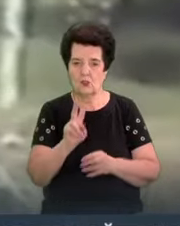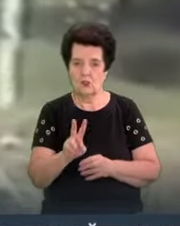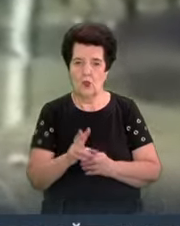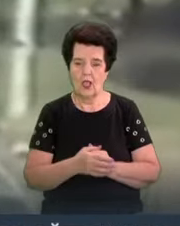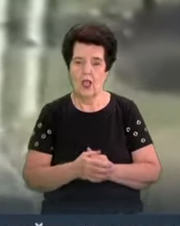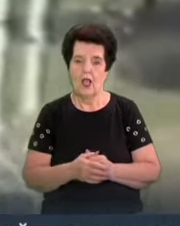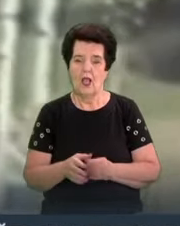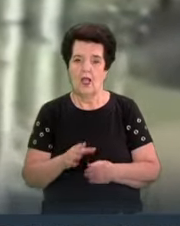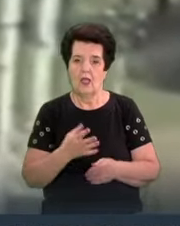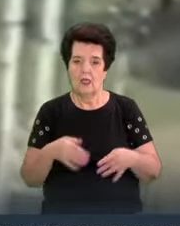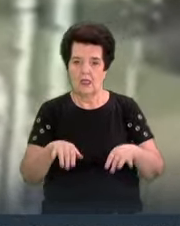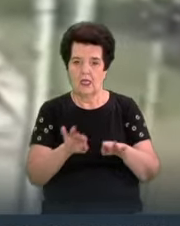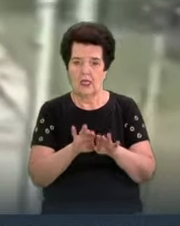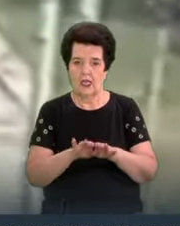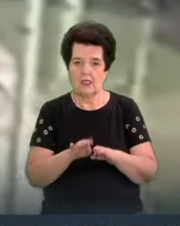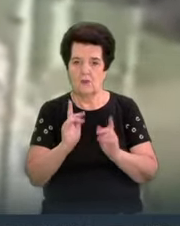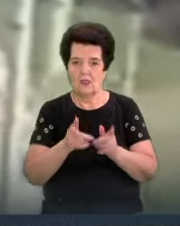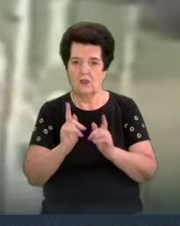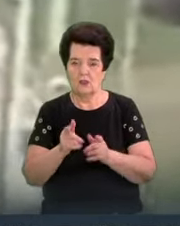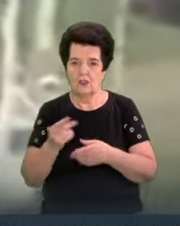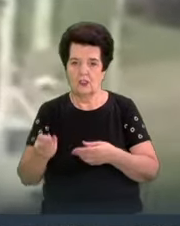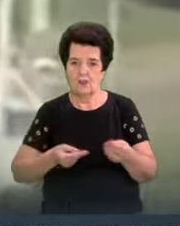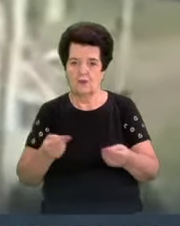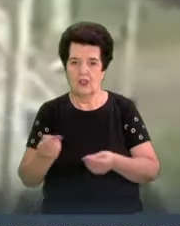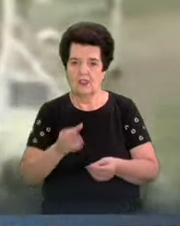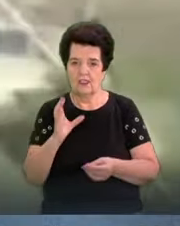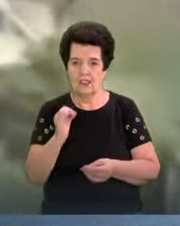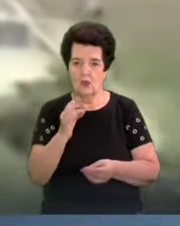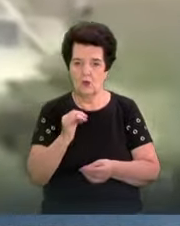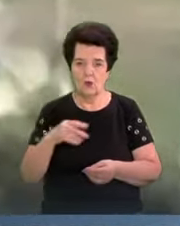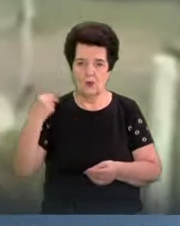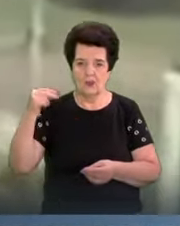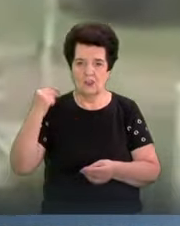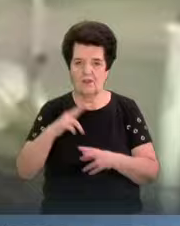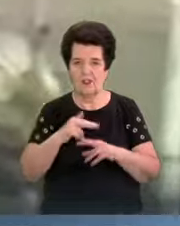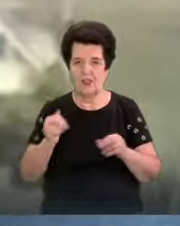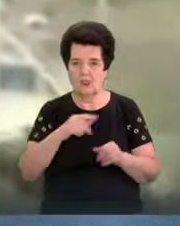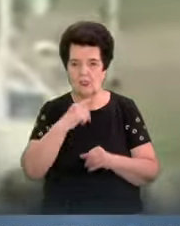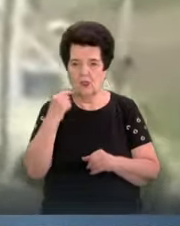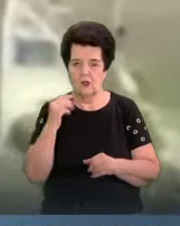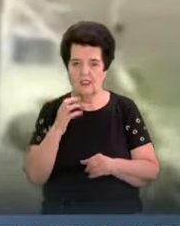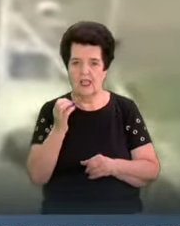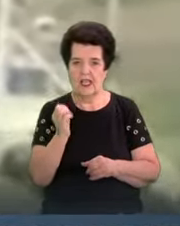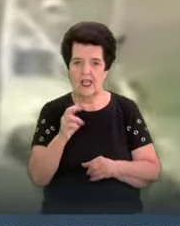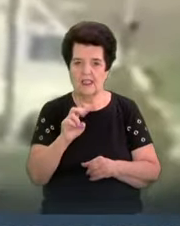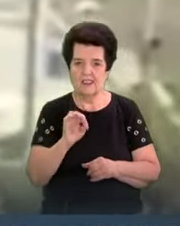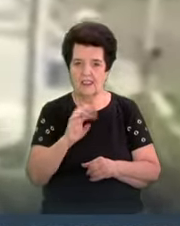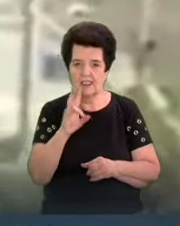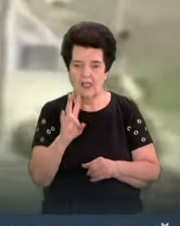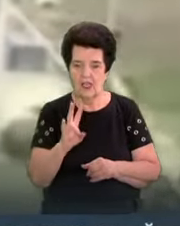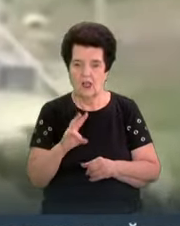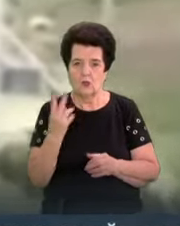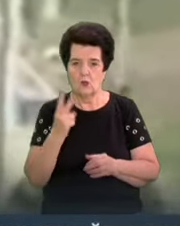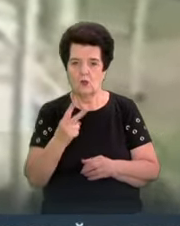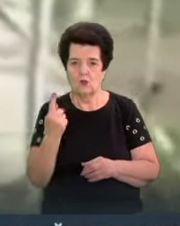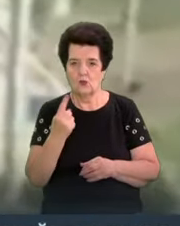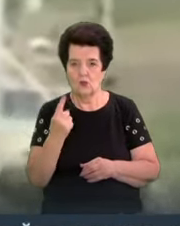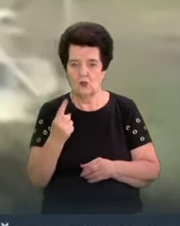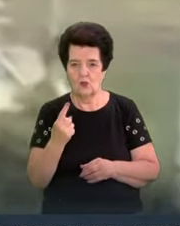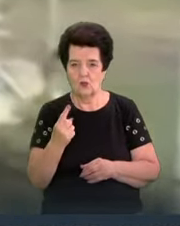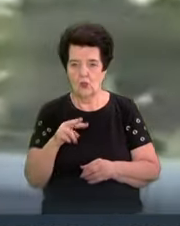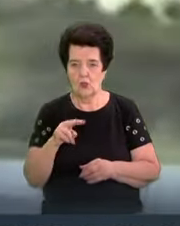1992, încheiat printr-o înțelegere semnată de Snegur cu președintele Federației Ruse Boris Yeltsin pe 21